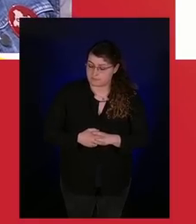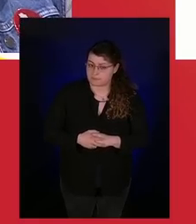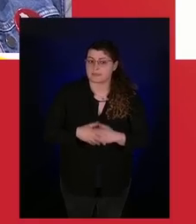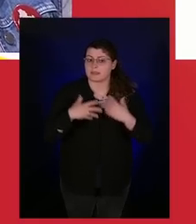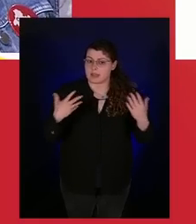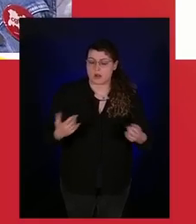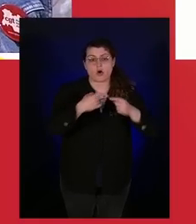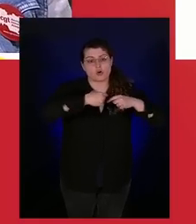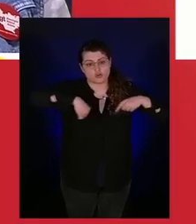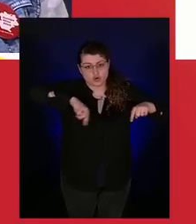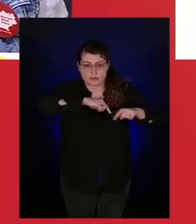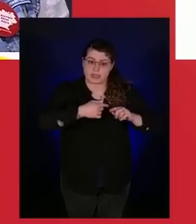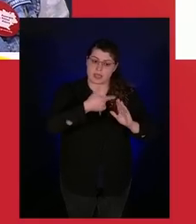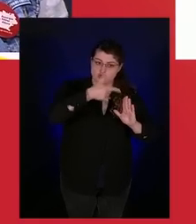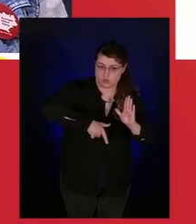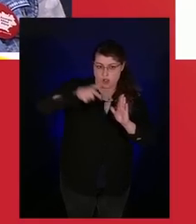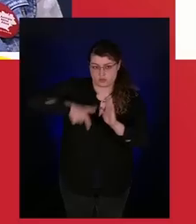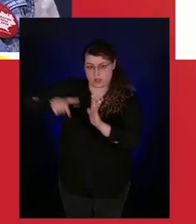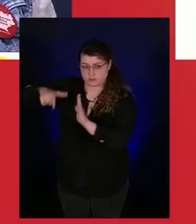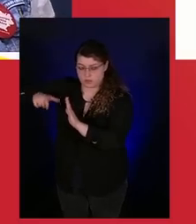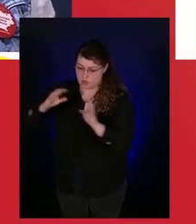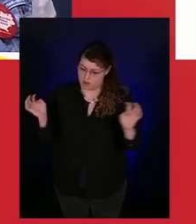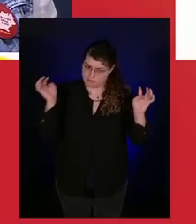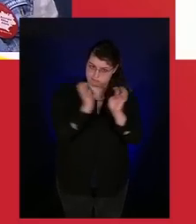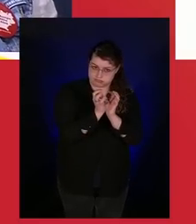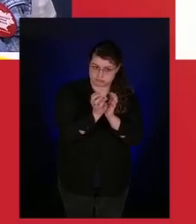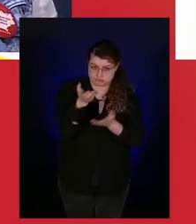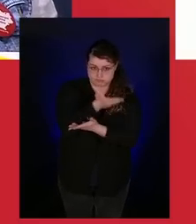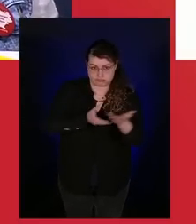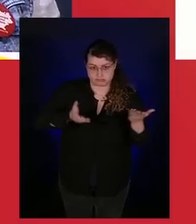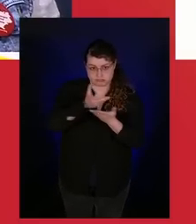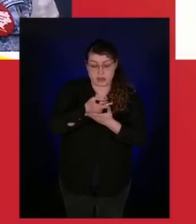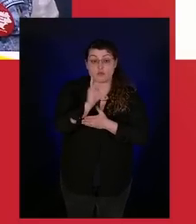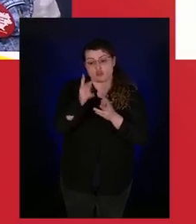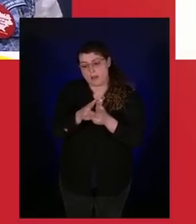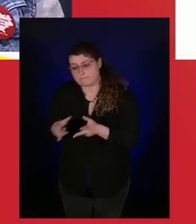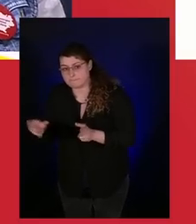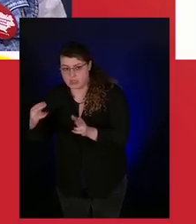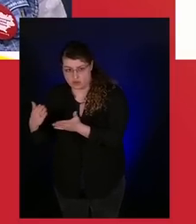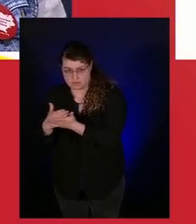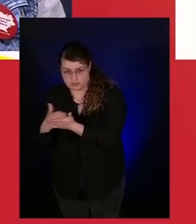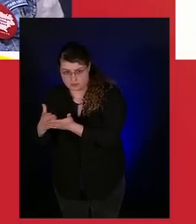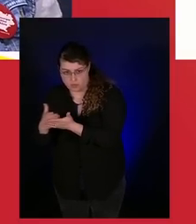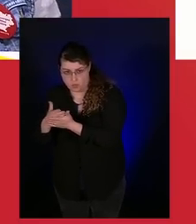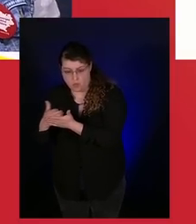Le comité se réunit tous les deux mois et plus fréquemment dans la période de préparation du Congrès